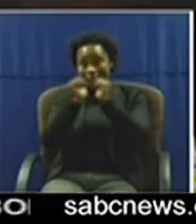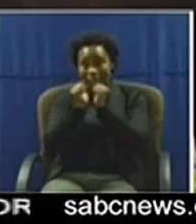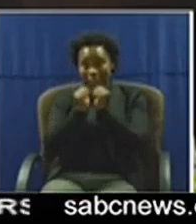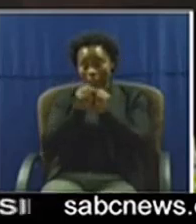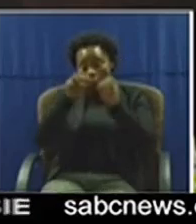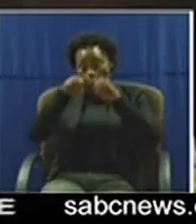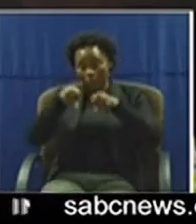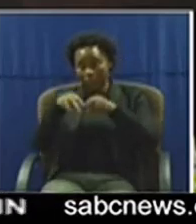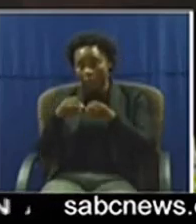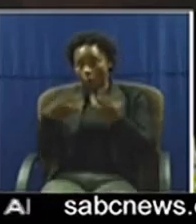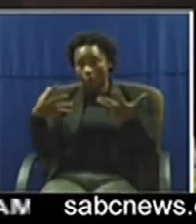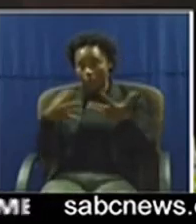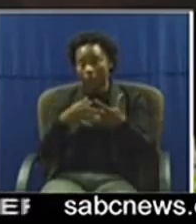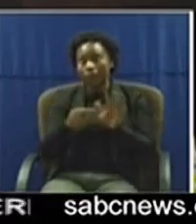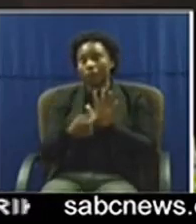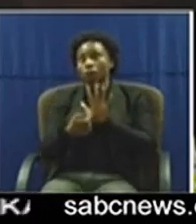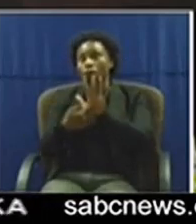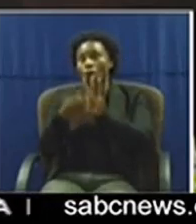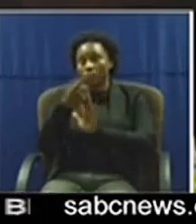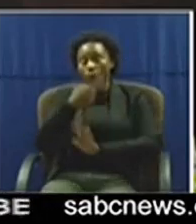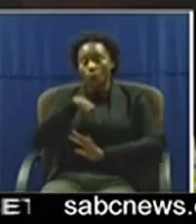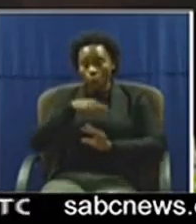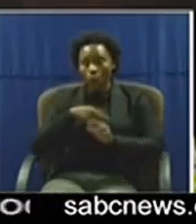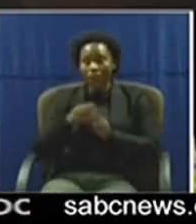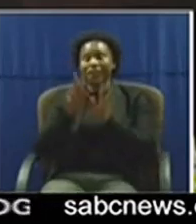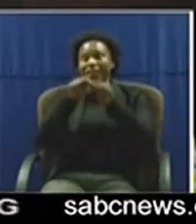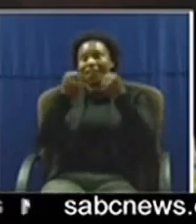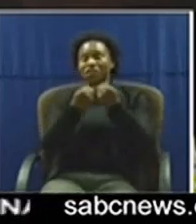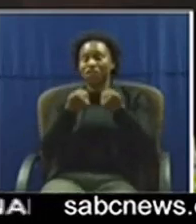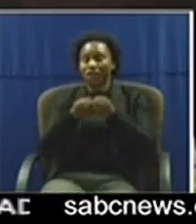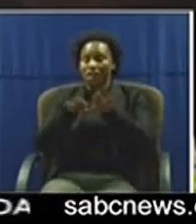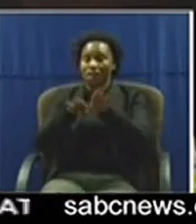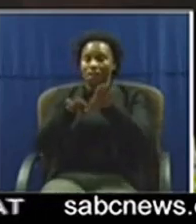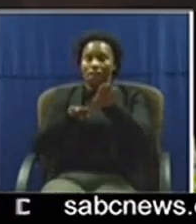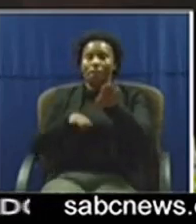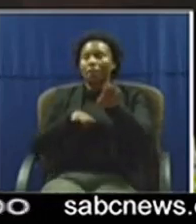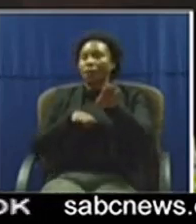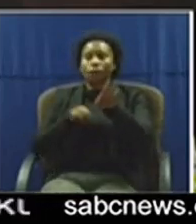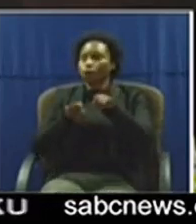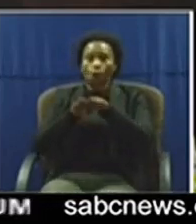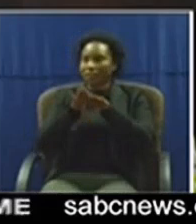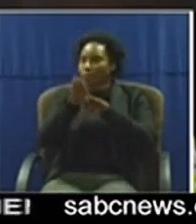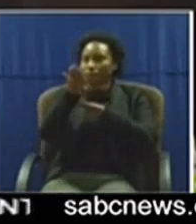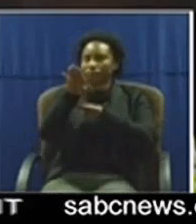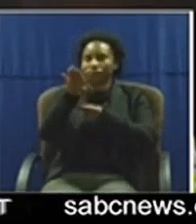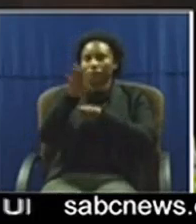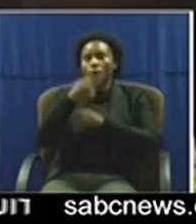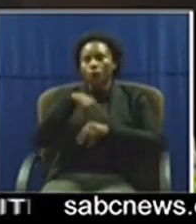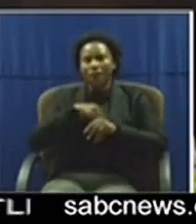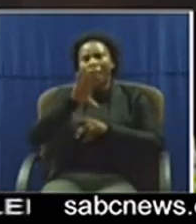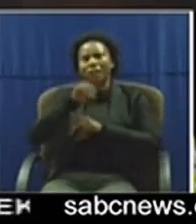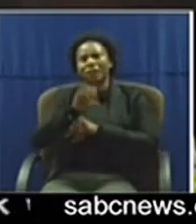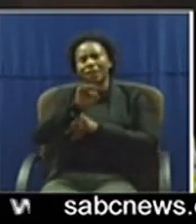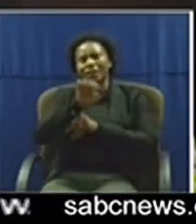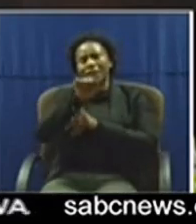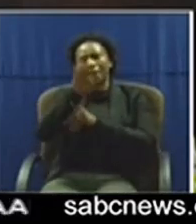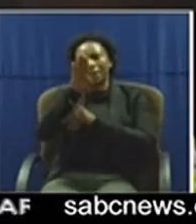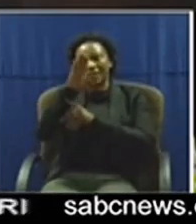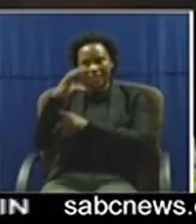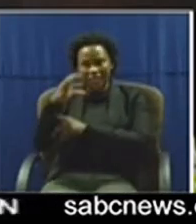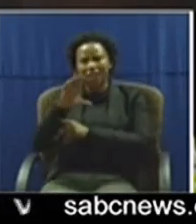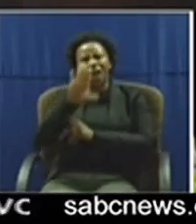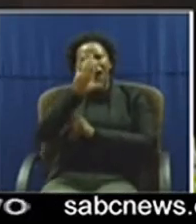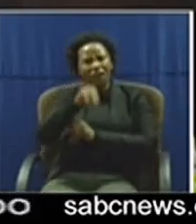as a nation, we are regressing and not progressing. When asked by the SABC how they were going to celebrate Freedom